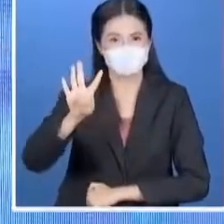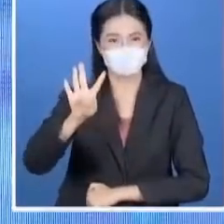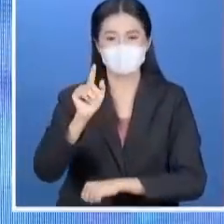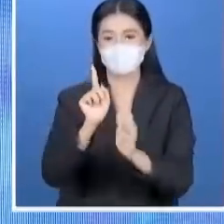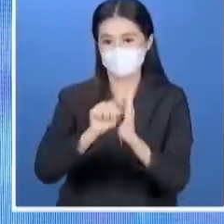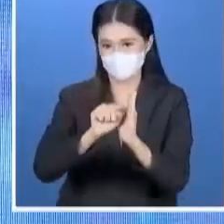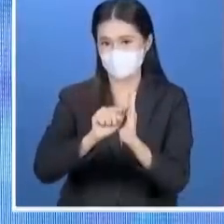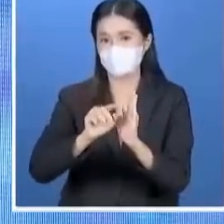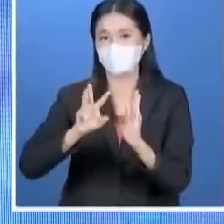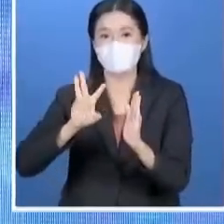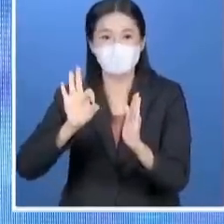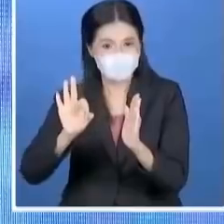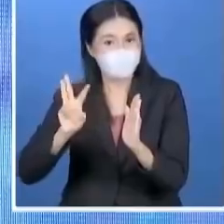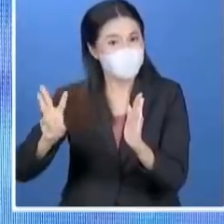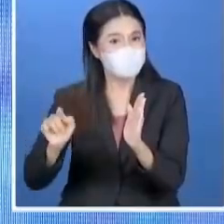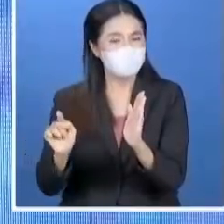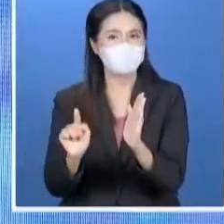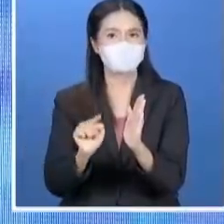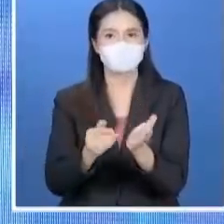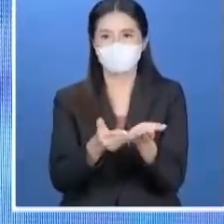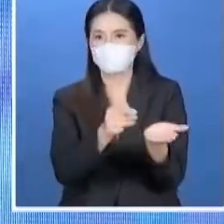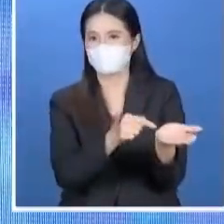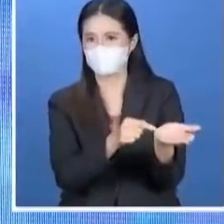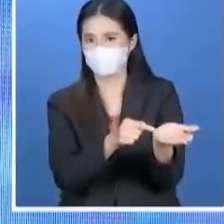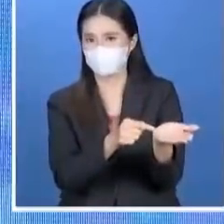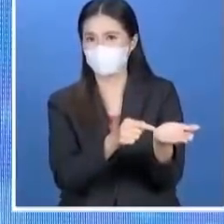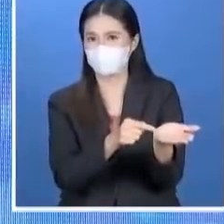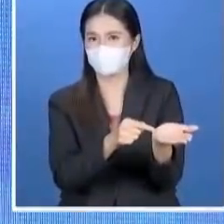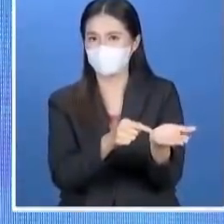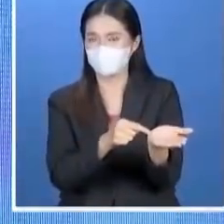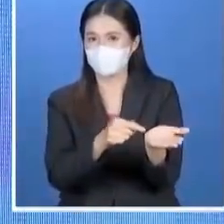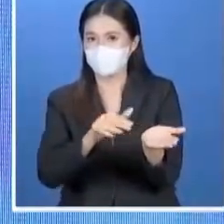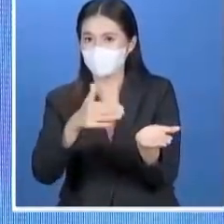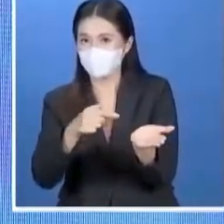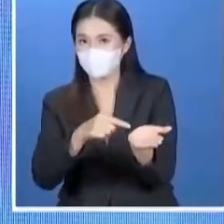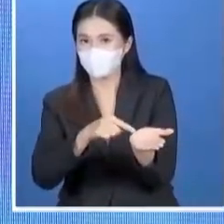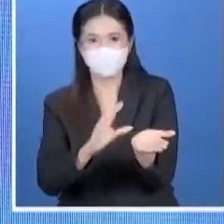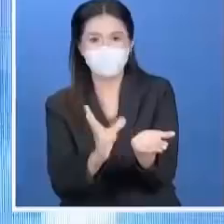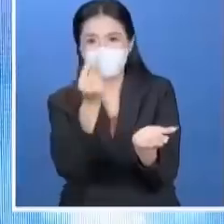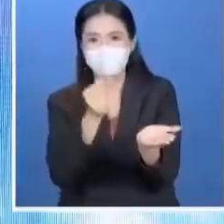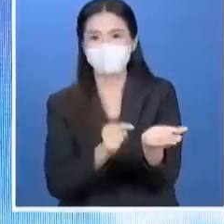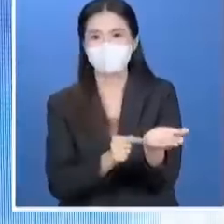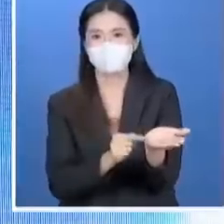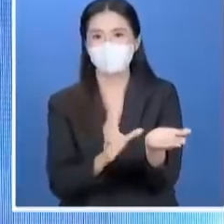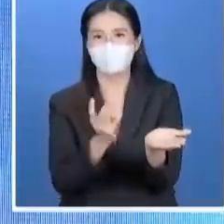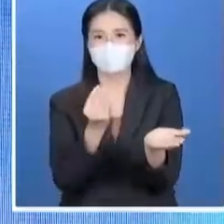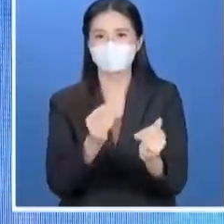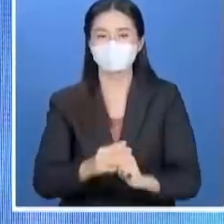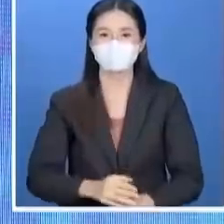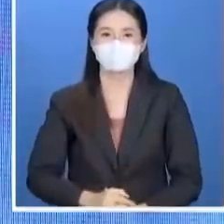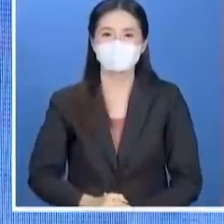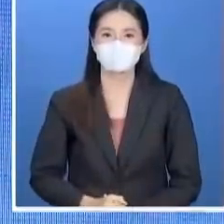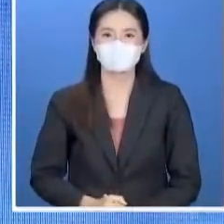22:34 9วินาทีวัตถุดังกล่าวอยู่ในลักษณะนี้จากนั้นวินาทีถัดมาวัตถุนี้ก็หายไป